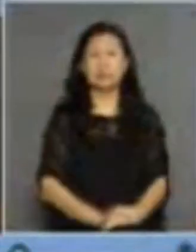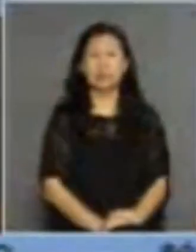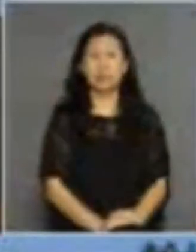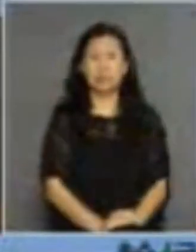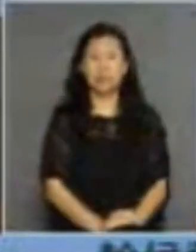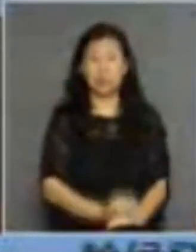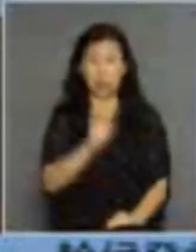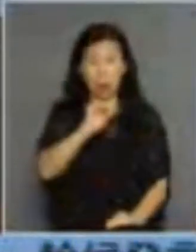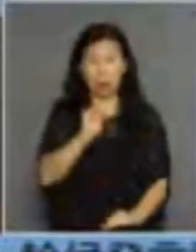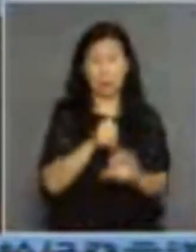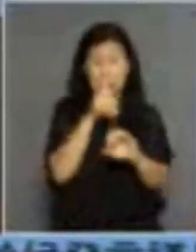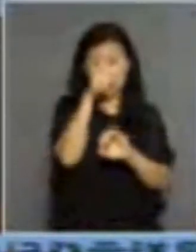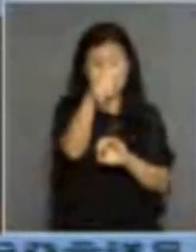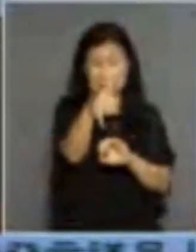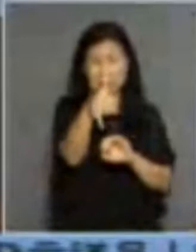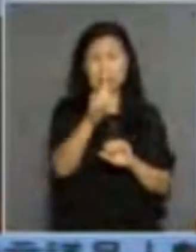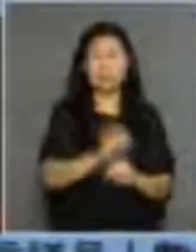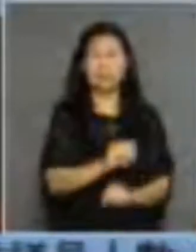係讀到呢一個